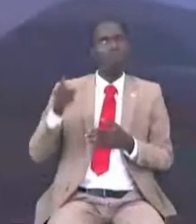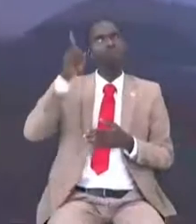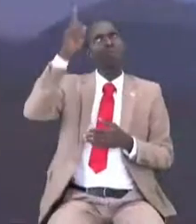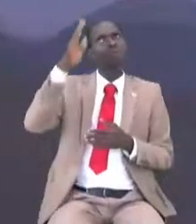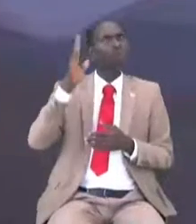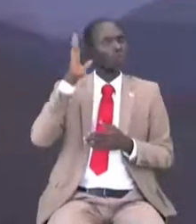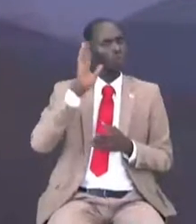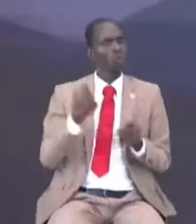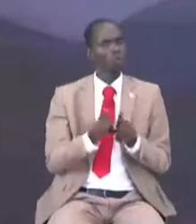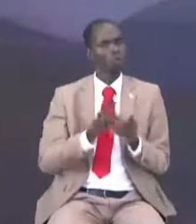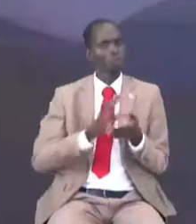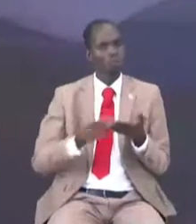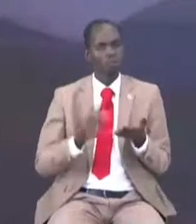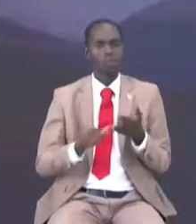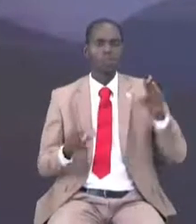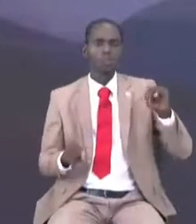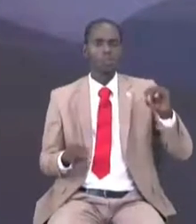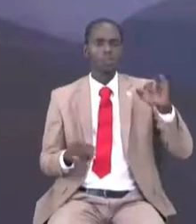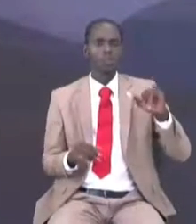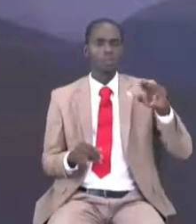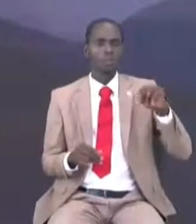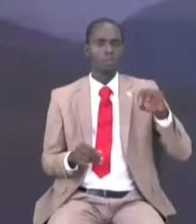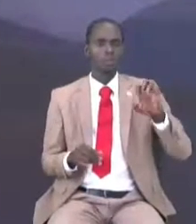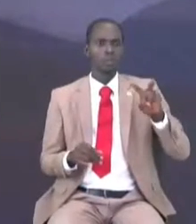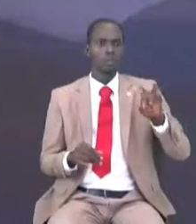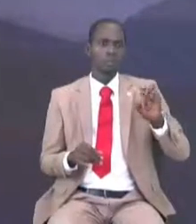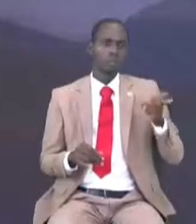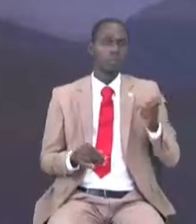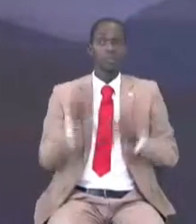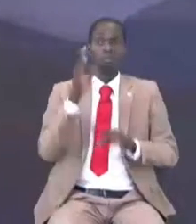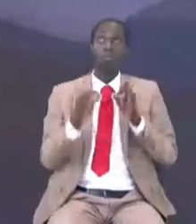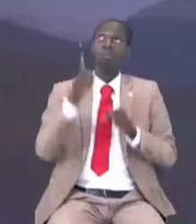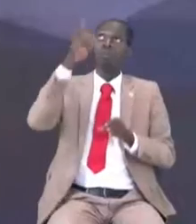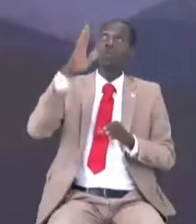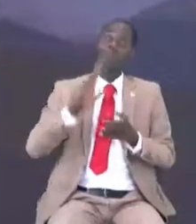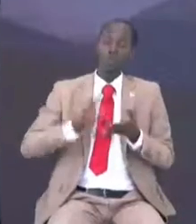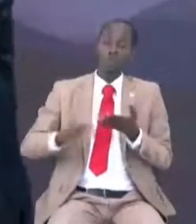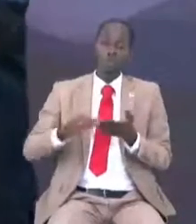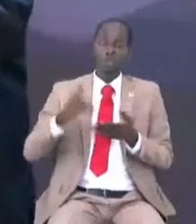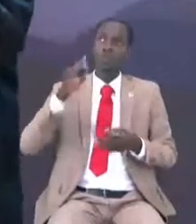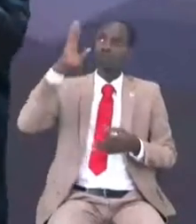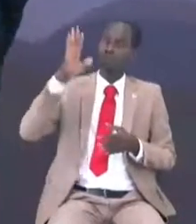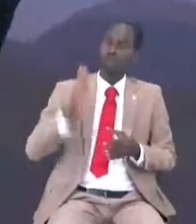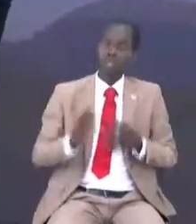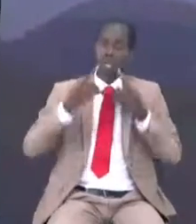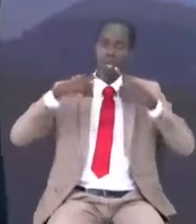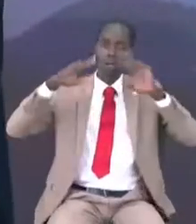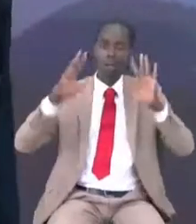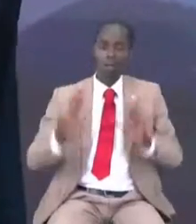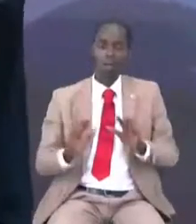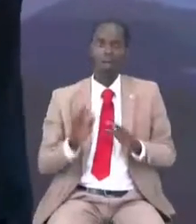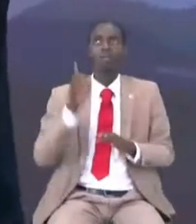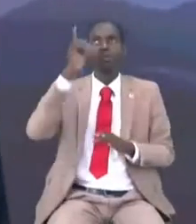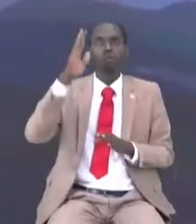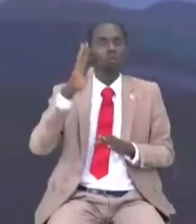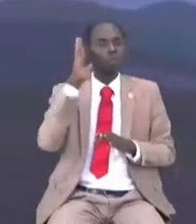à Jonas. Si Dieu a pardonné au prédicateur et a pitié du prédicateur, Dieu peut